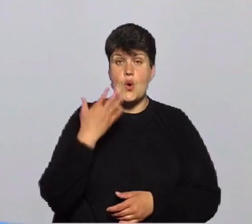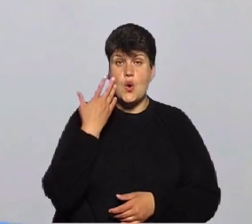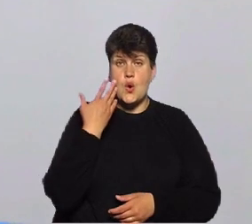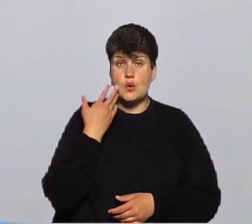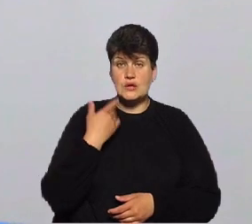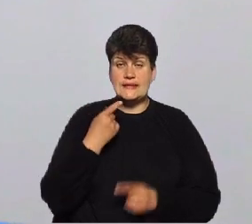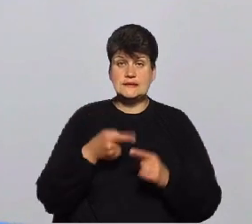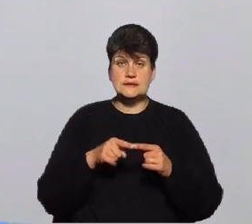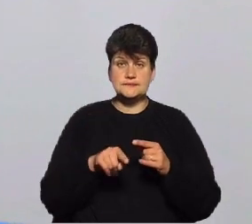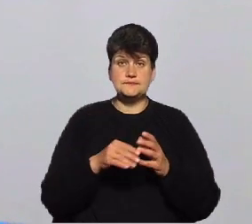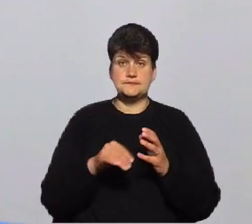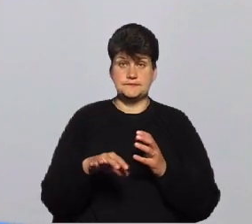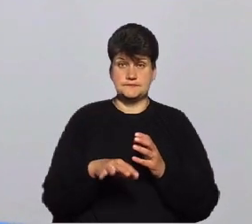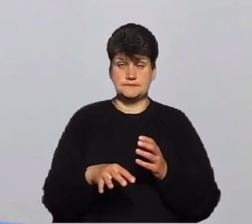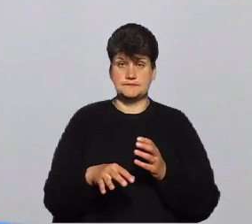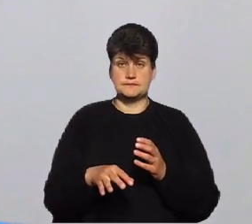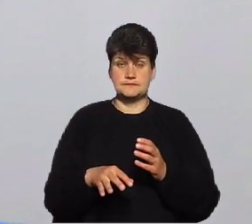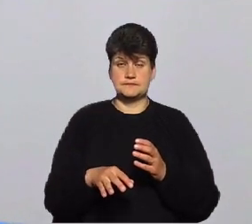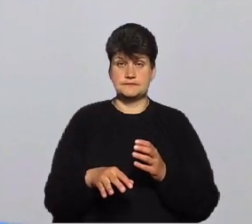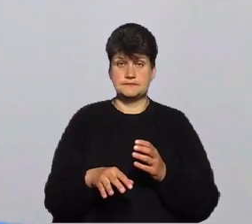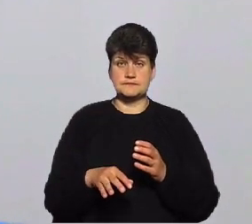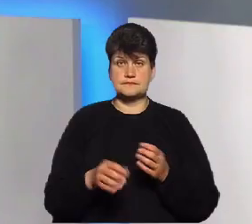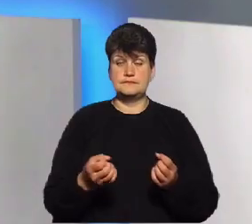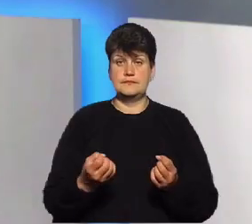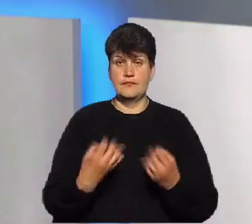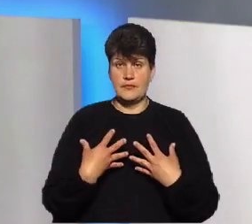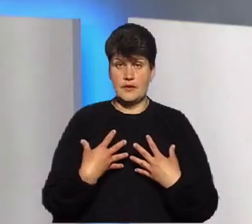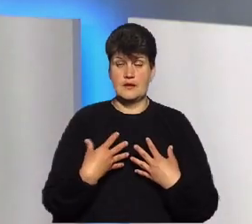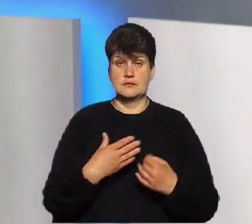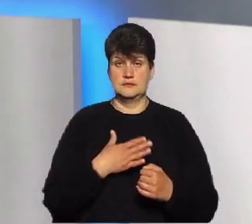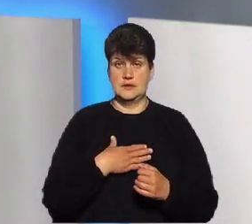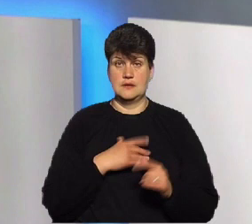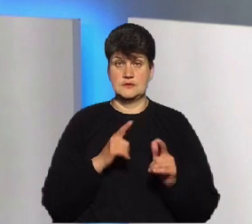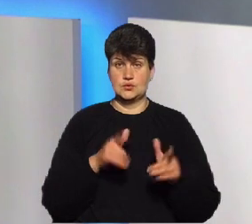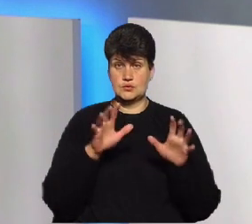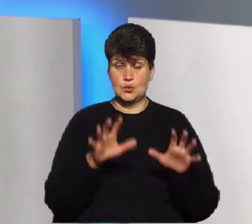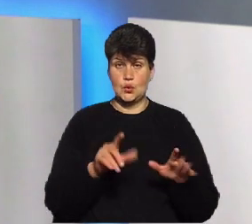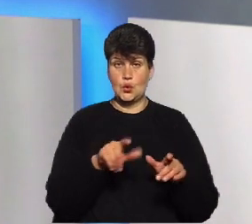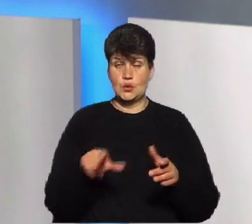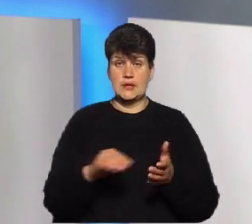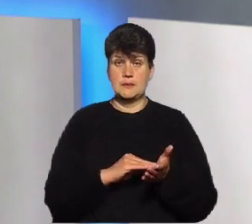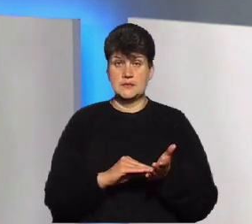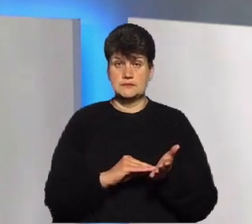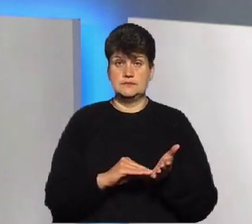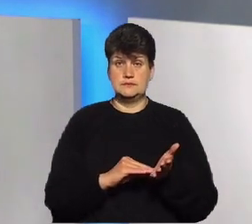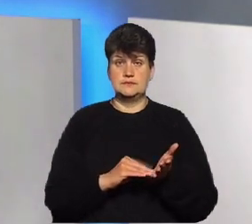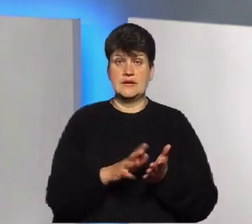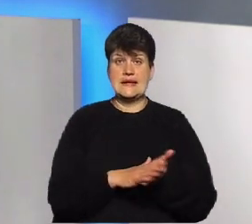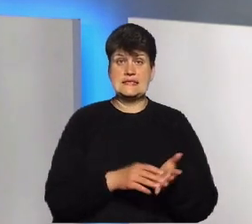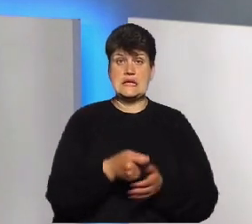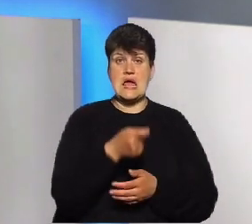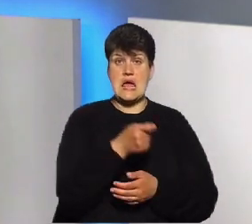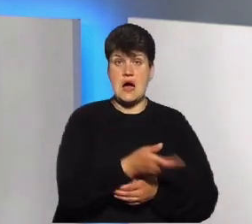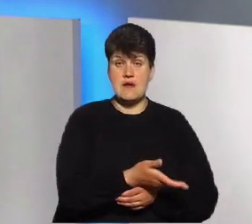ділянки приходять згідно закону до нас, люди пишуть, ніби вже як починають писати на них заяви, а ми не